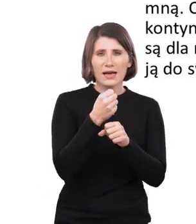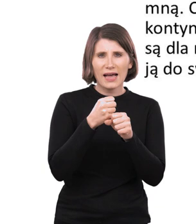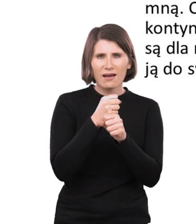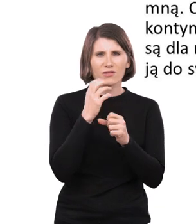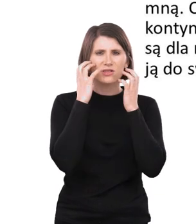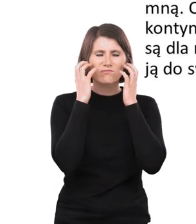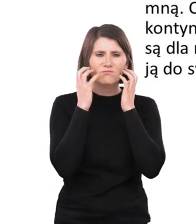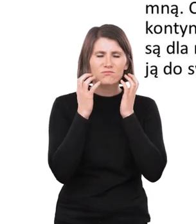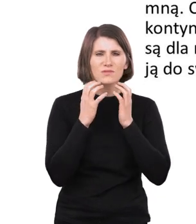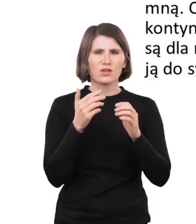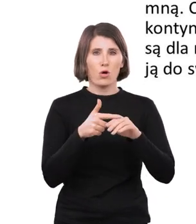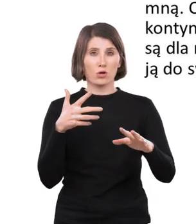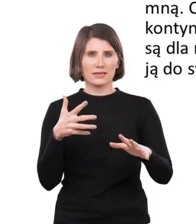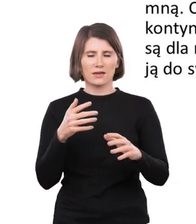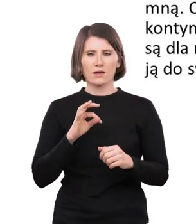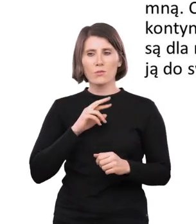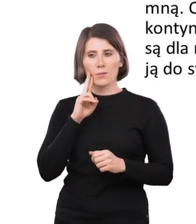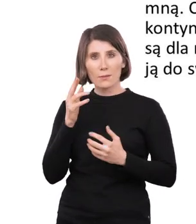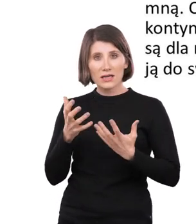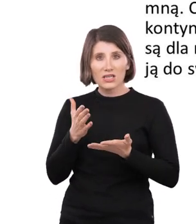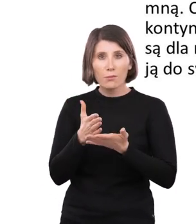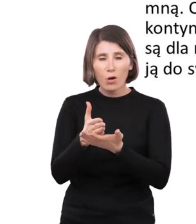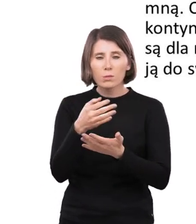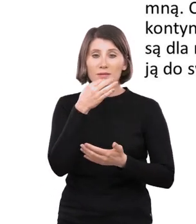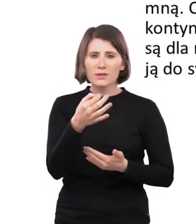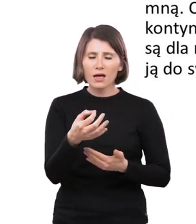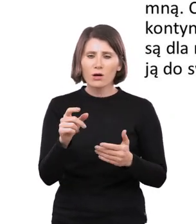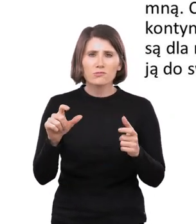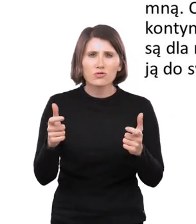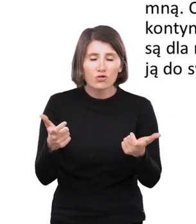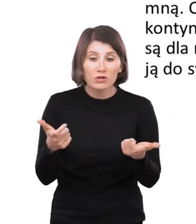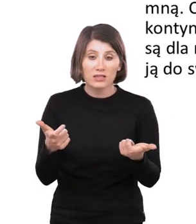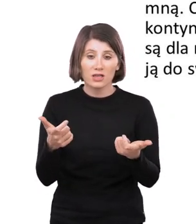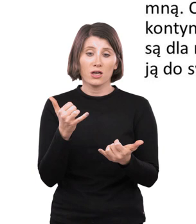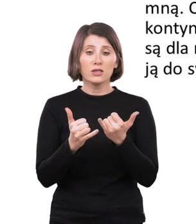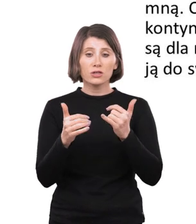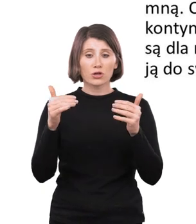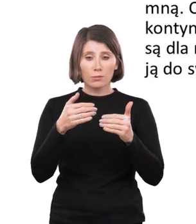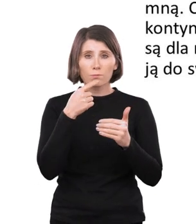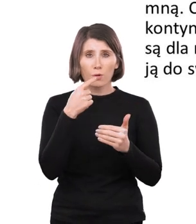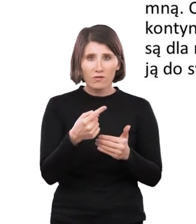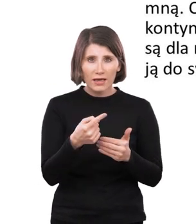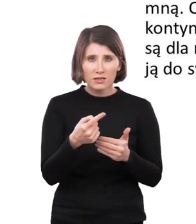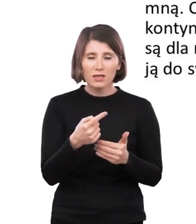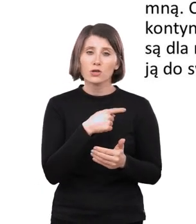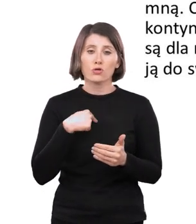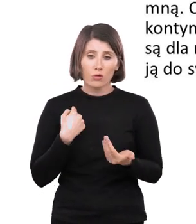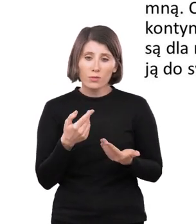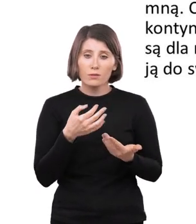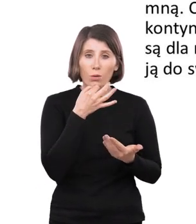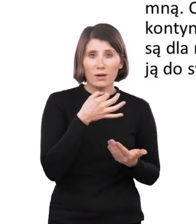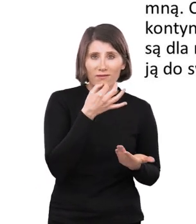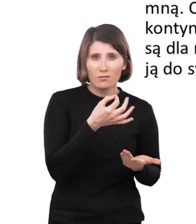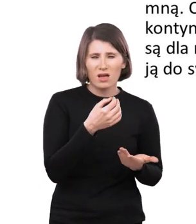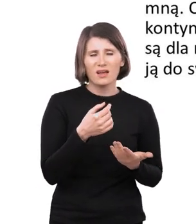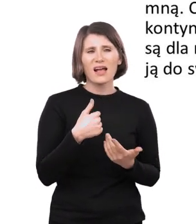moja mama pytała się, czy coś jest nie tak? Jeśli możesz nam powiedzieć, będziemy mogli to naprawić. Ale nie mogłem znaleźć